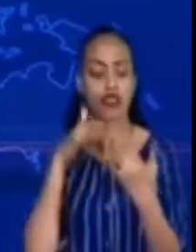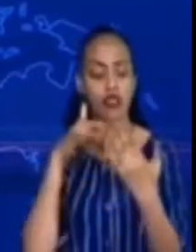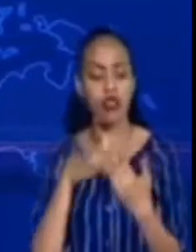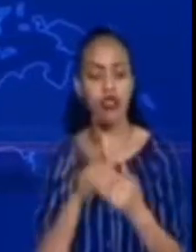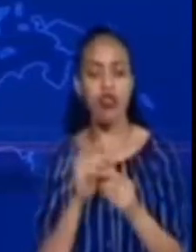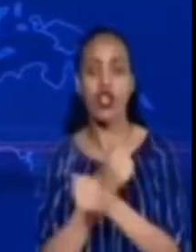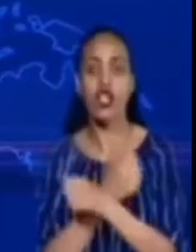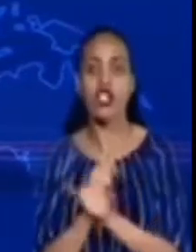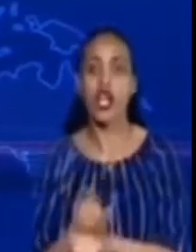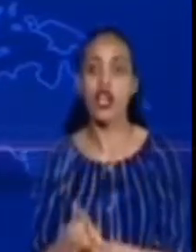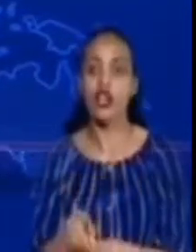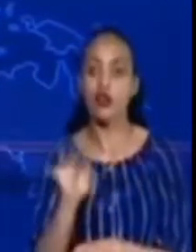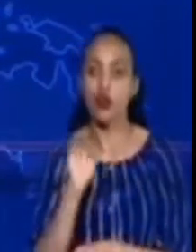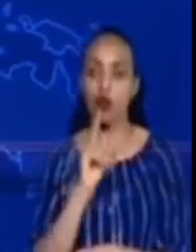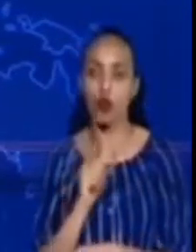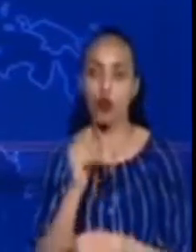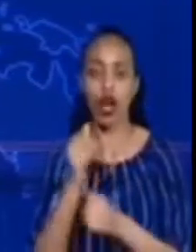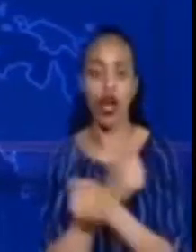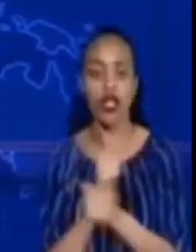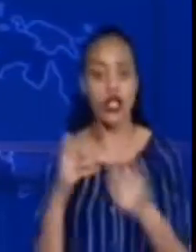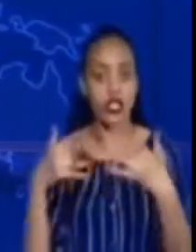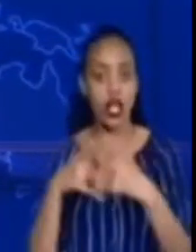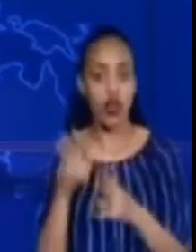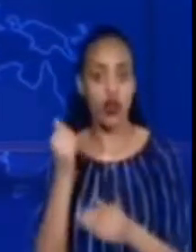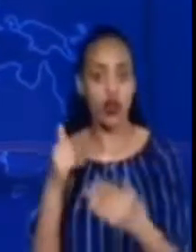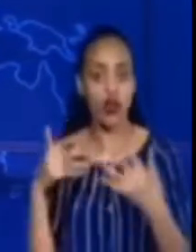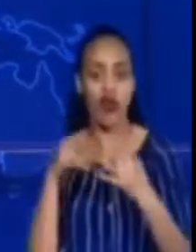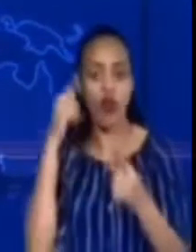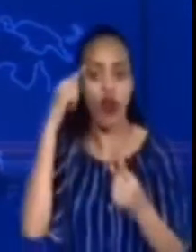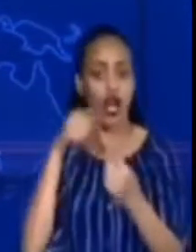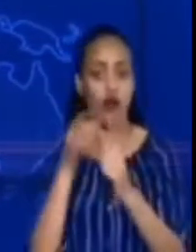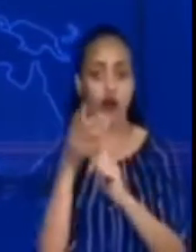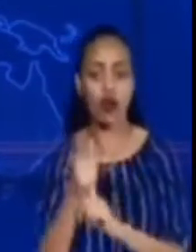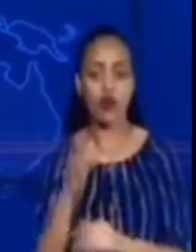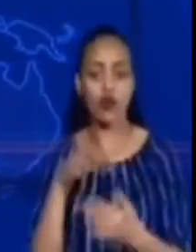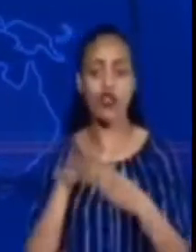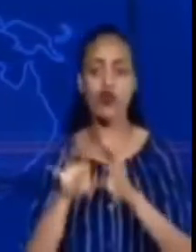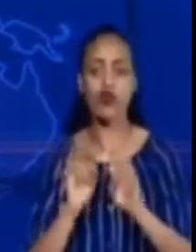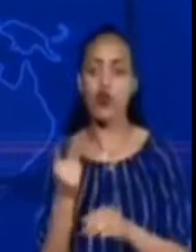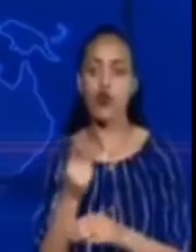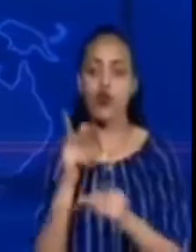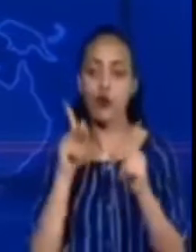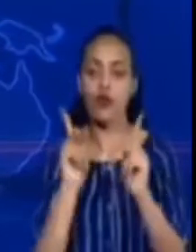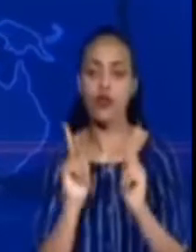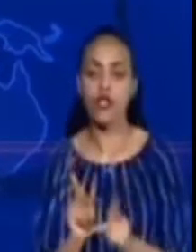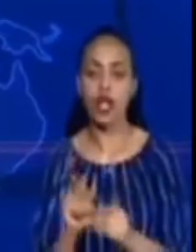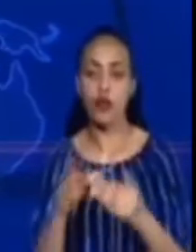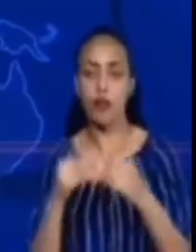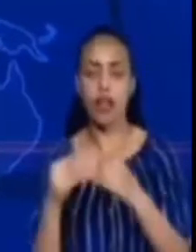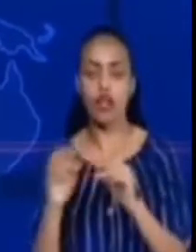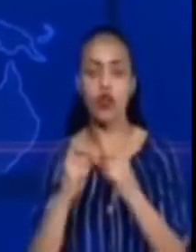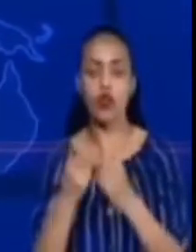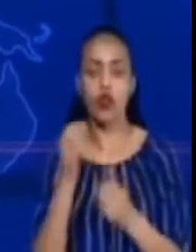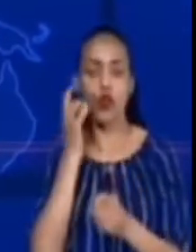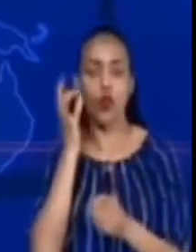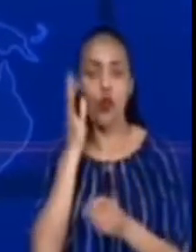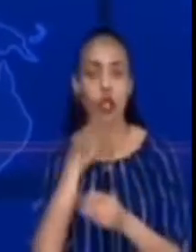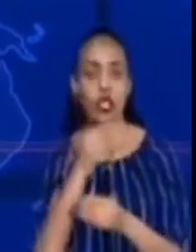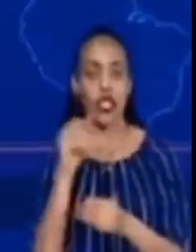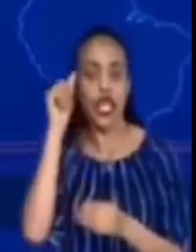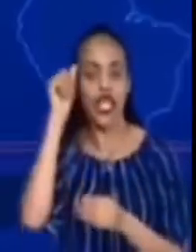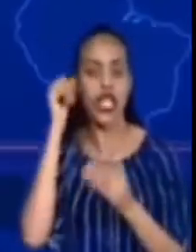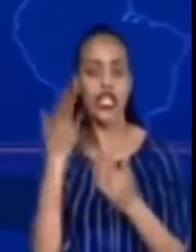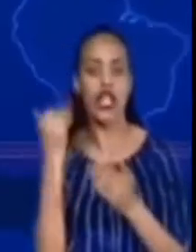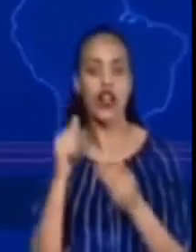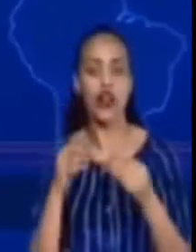ሶን የማይለውጥ ጨጓራ ይፈውሳል ሶን ያሳድጋል ሲፈልግ ብጫ ያረጋል ሲፈልግ ጥርስ ያበቅላል ሲፈልግ ጸጉር ያበቅላል ሲፈልግ